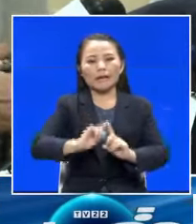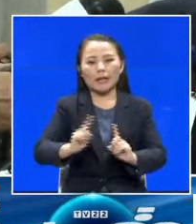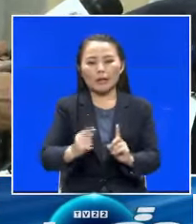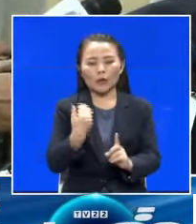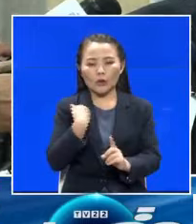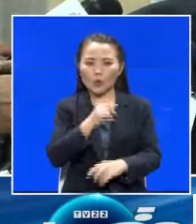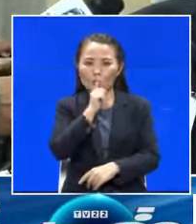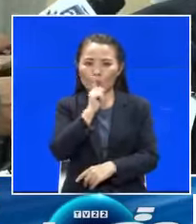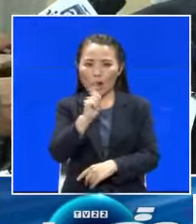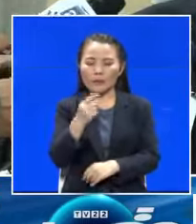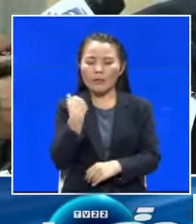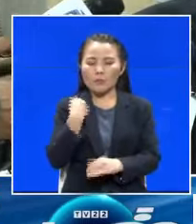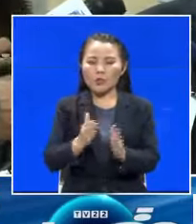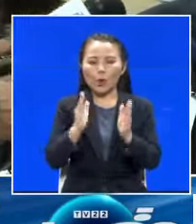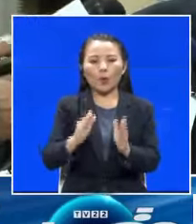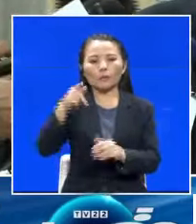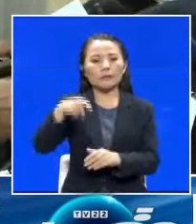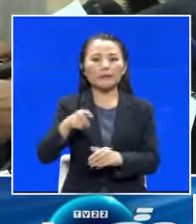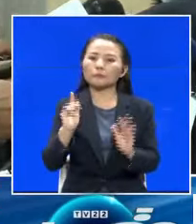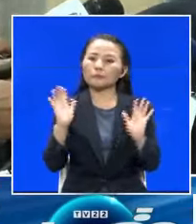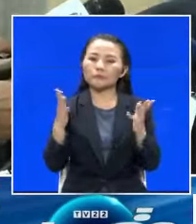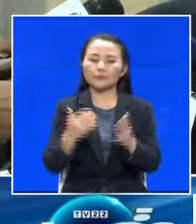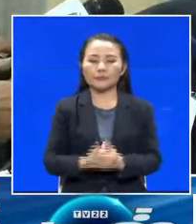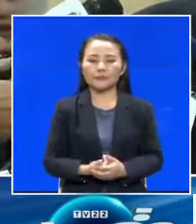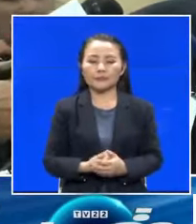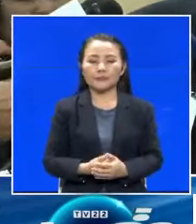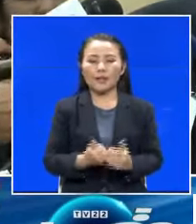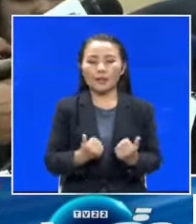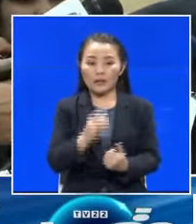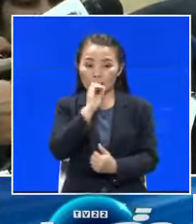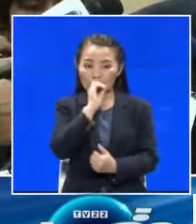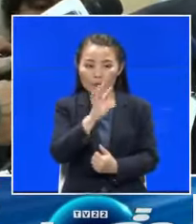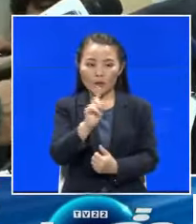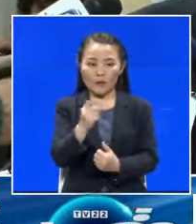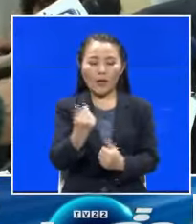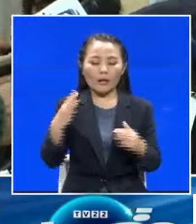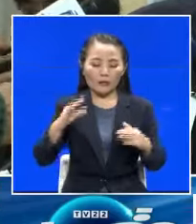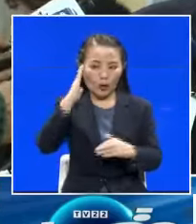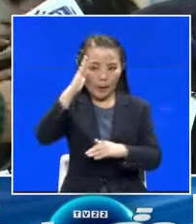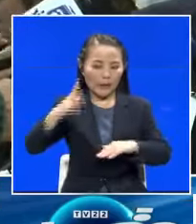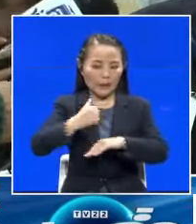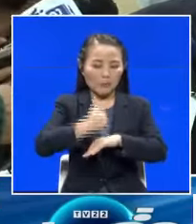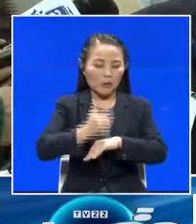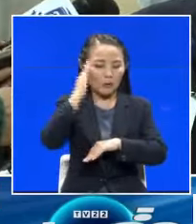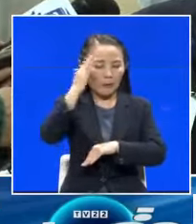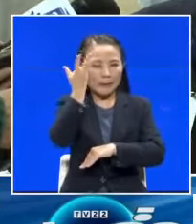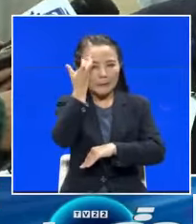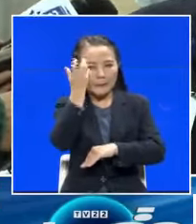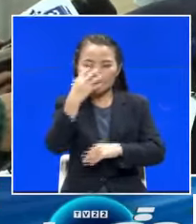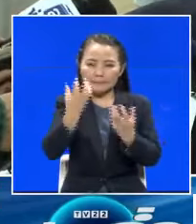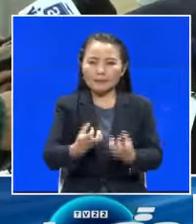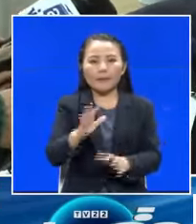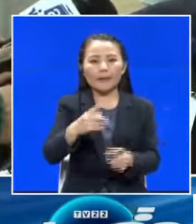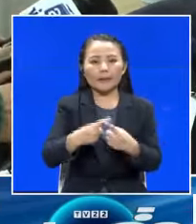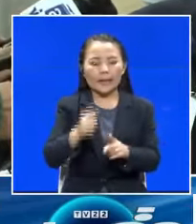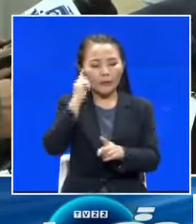ล่าวหาที่ว่ามีการเลือกปฏิบัตินั้นไม่เป็นความจริงคุณนพดลยังบอกนะคะว่าการเมืองหลังจากนี้จะไม่รุนแรงแต่จะเข้าสู่บรรย